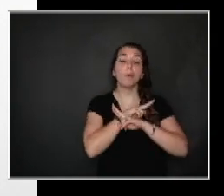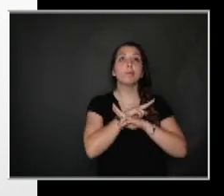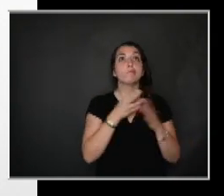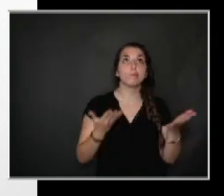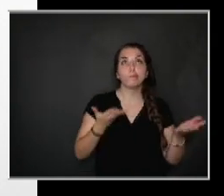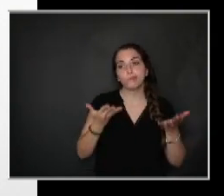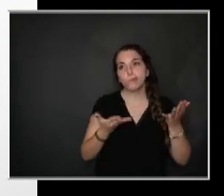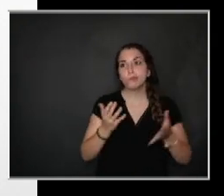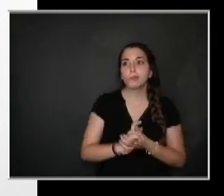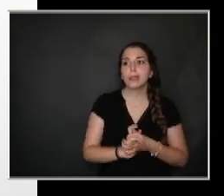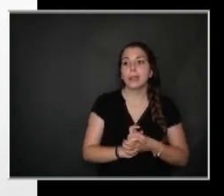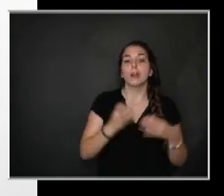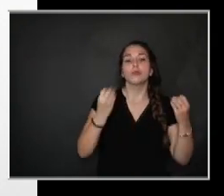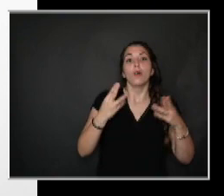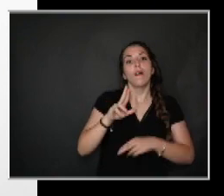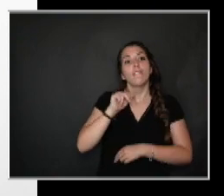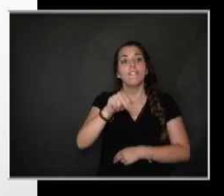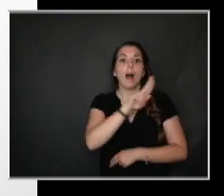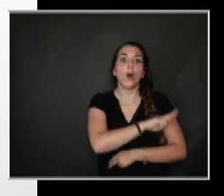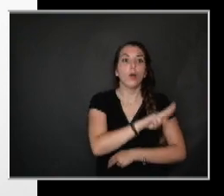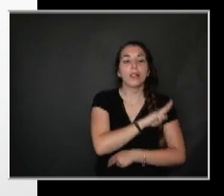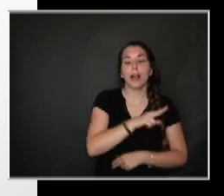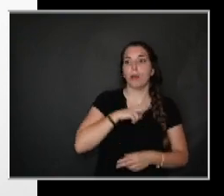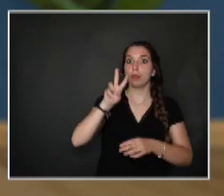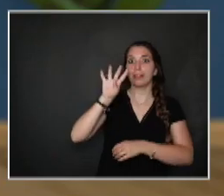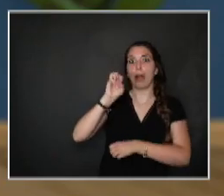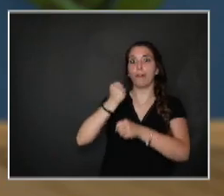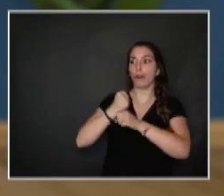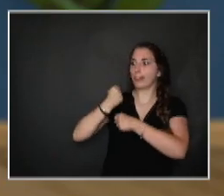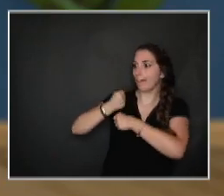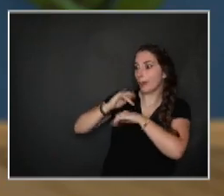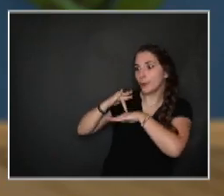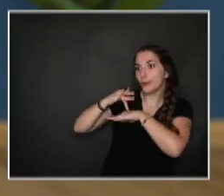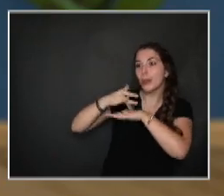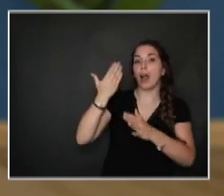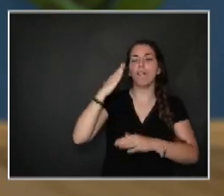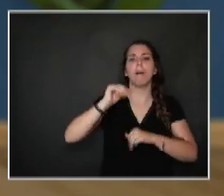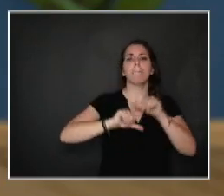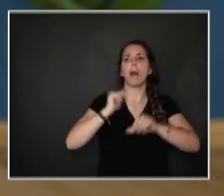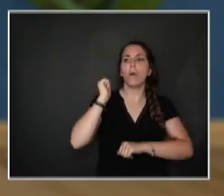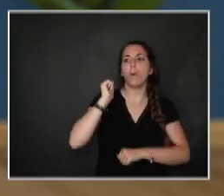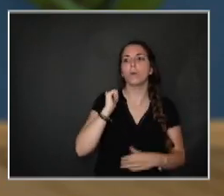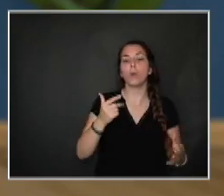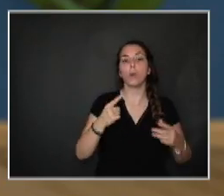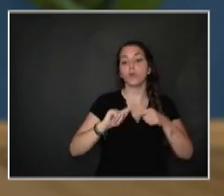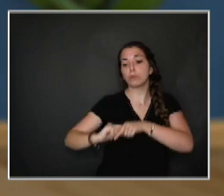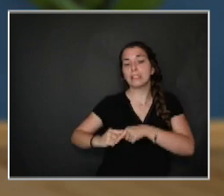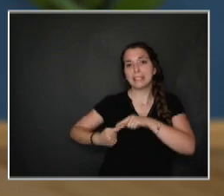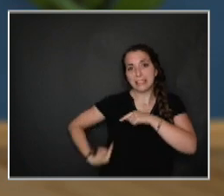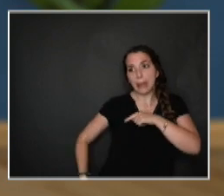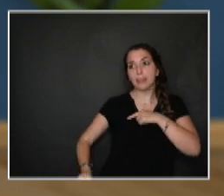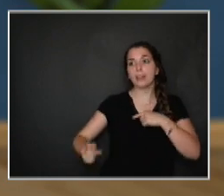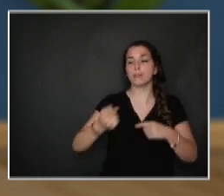suis donc au bord de la retraite, j'ai 40 ans d'exercice. Autrefois, quand les gens avaient mal au dos comme ça ou quand ils avaient une sciatique, on les mettait au